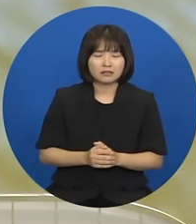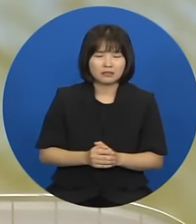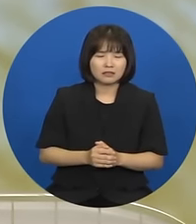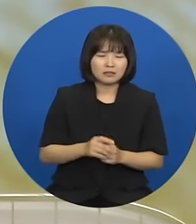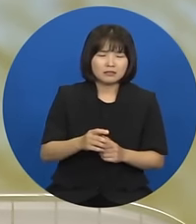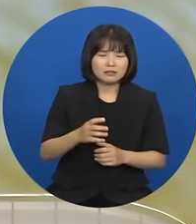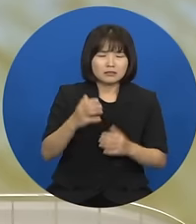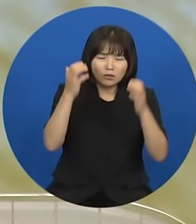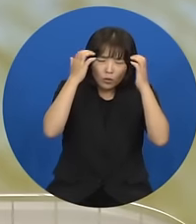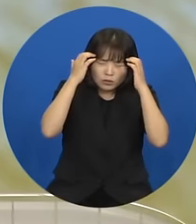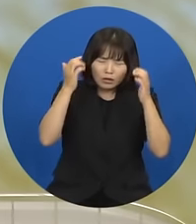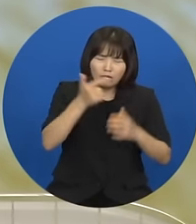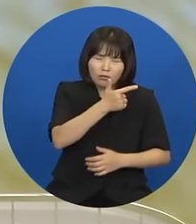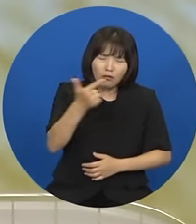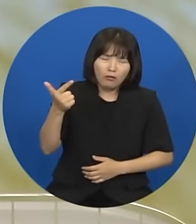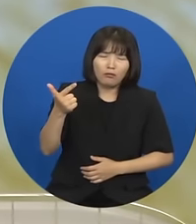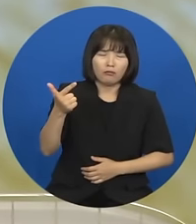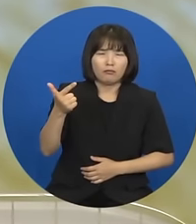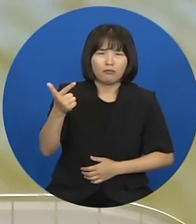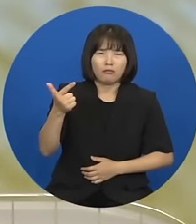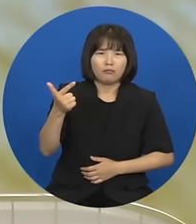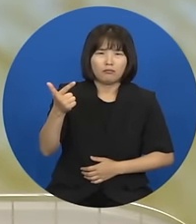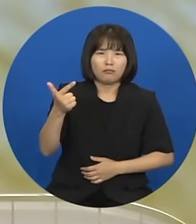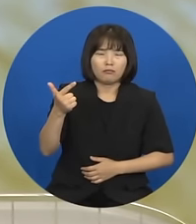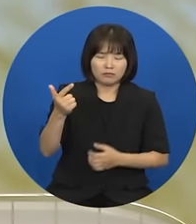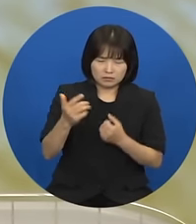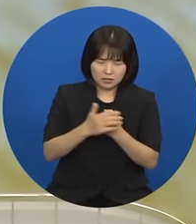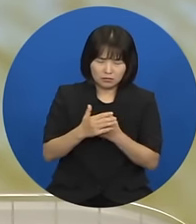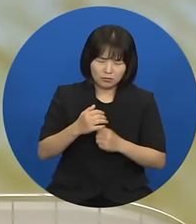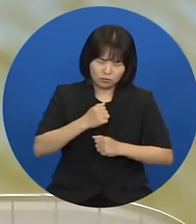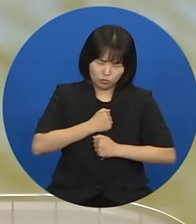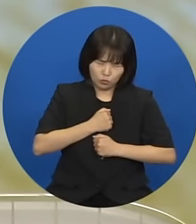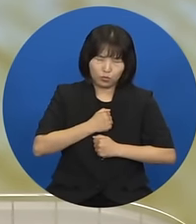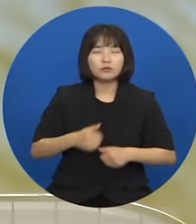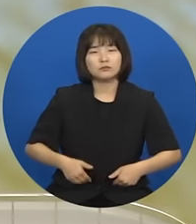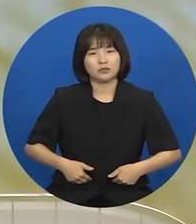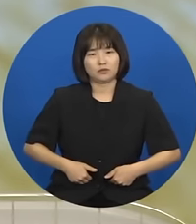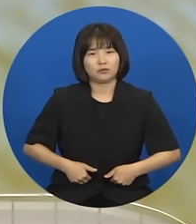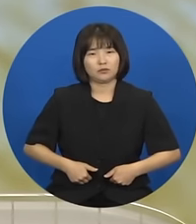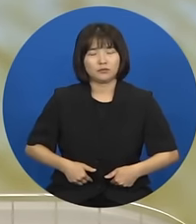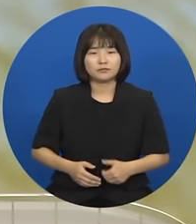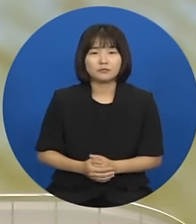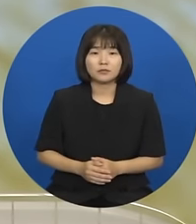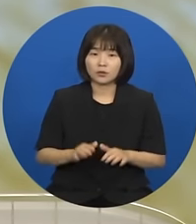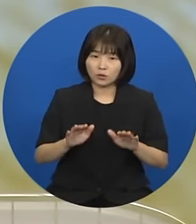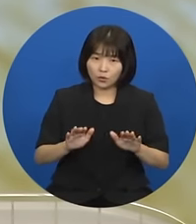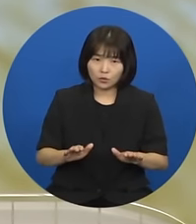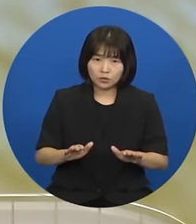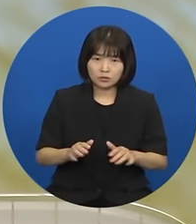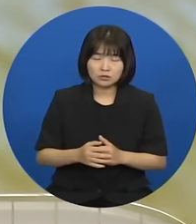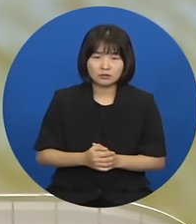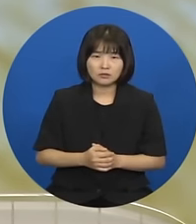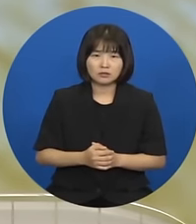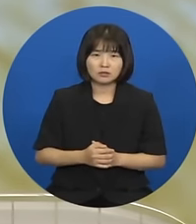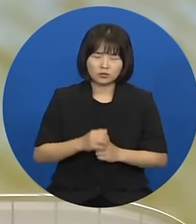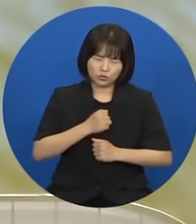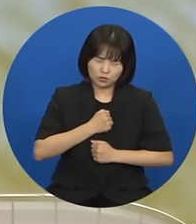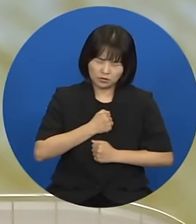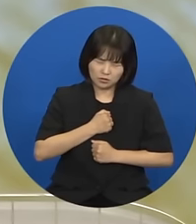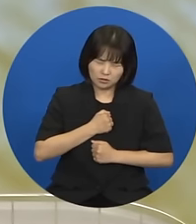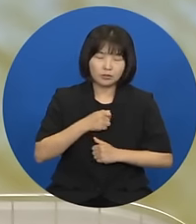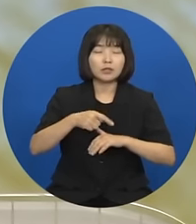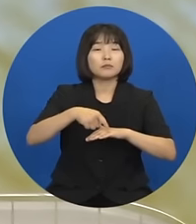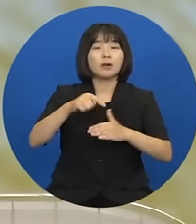때문에 우리는 신중하고 조심해야 합니다. 저도 오늘 그러한 신중하고 조심스러운